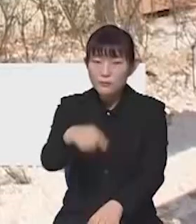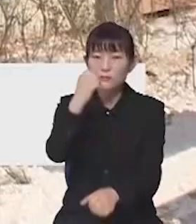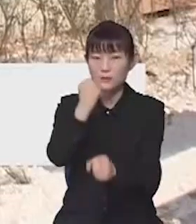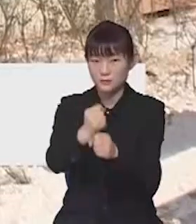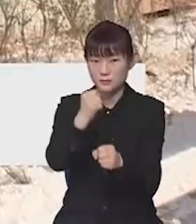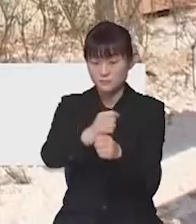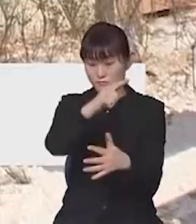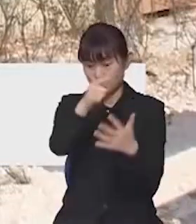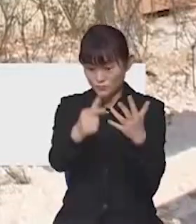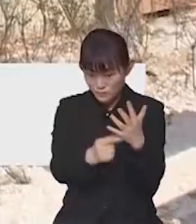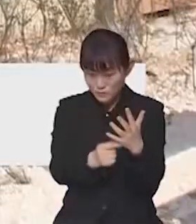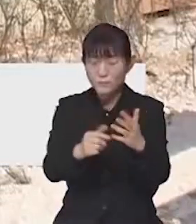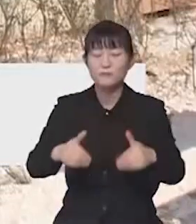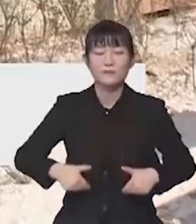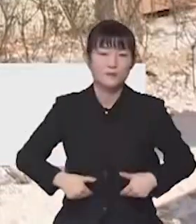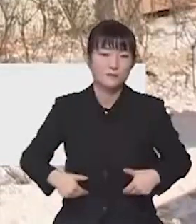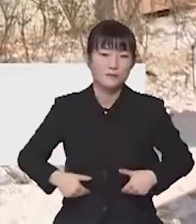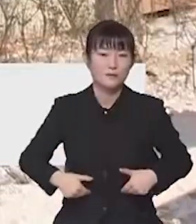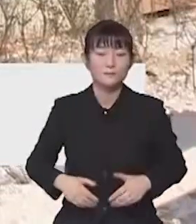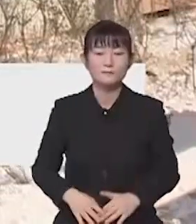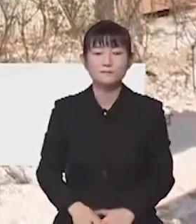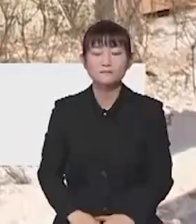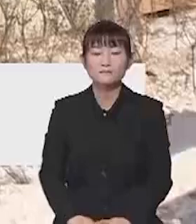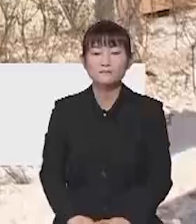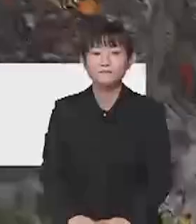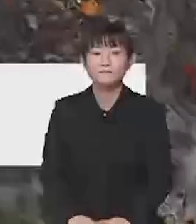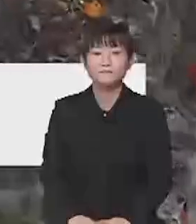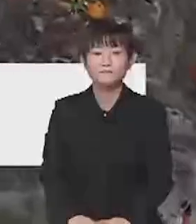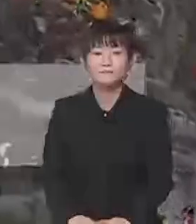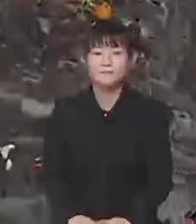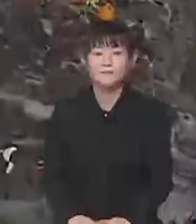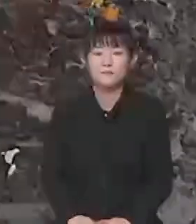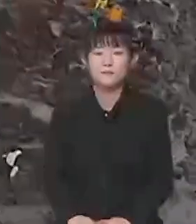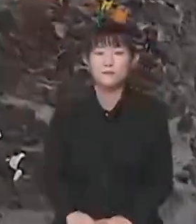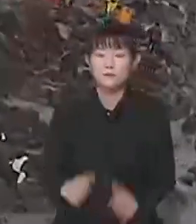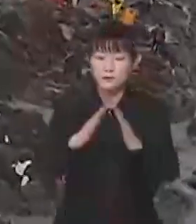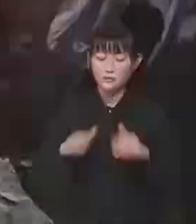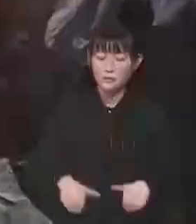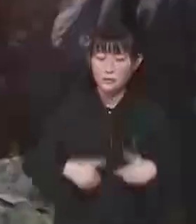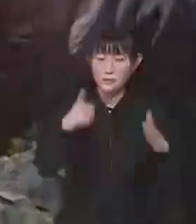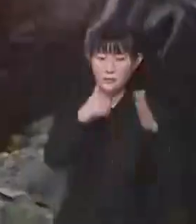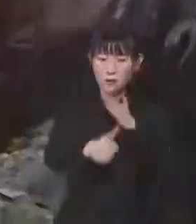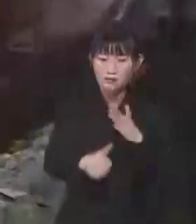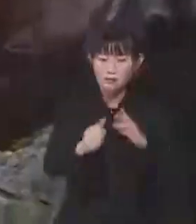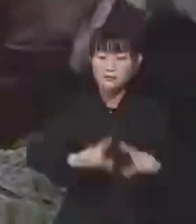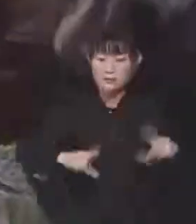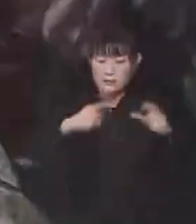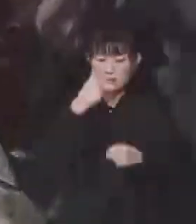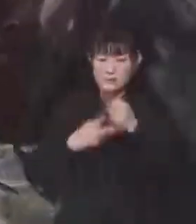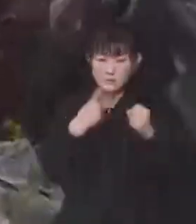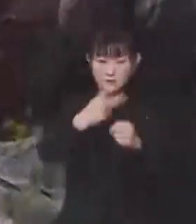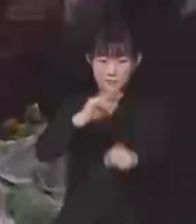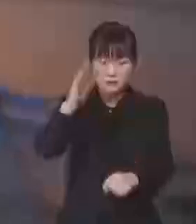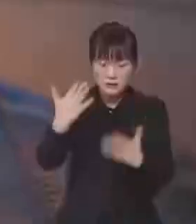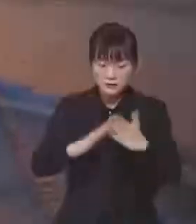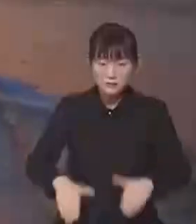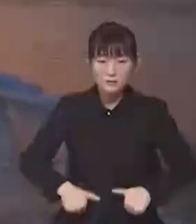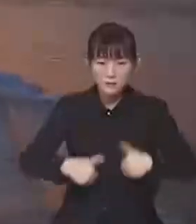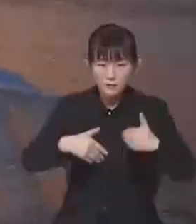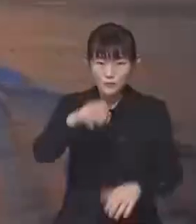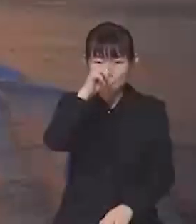관광 프로그램이 반드시 제공이 되면 좋겠습니다. 전남 방문회의 시즌2에 돌입한 전남이